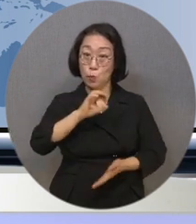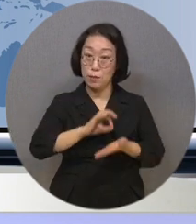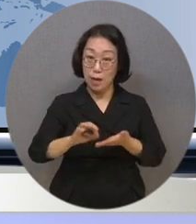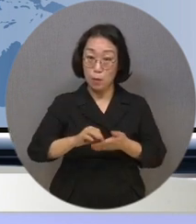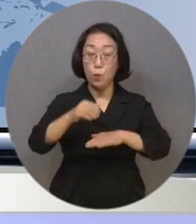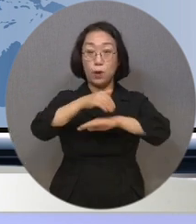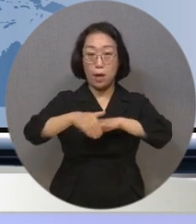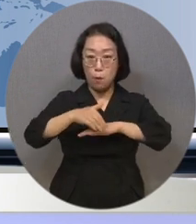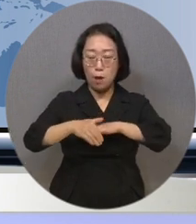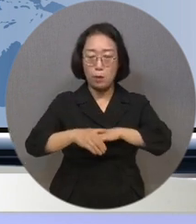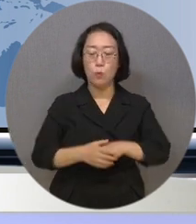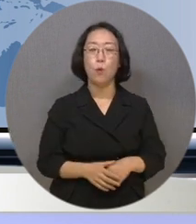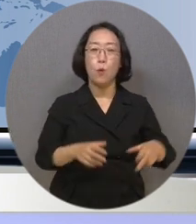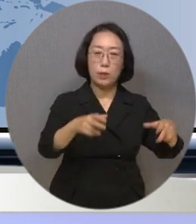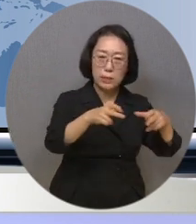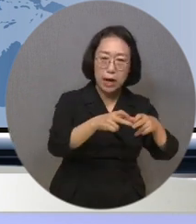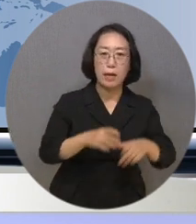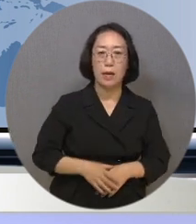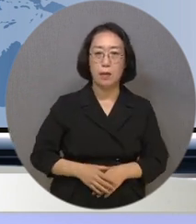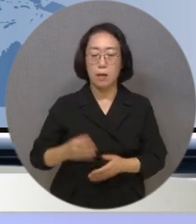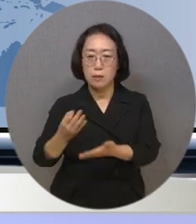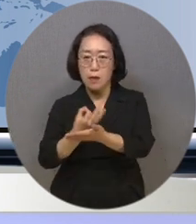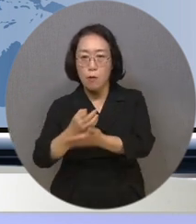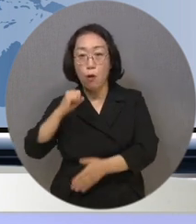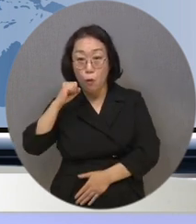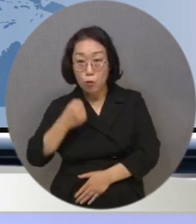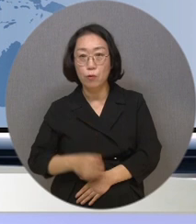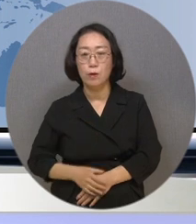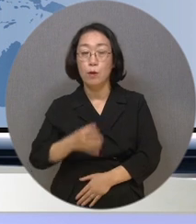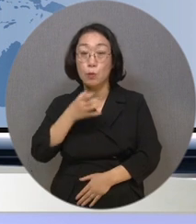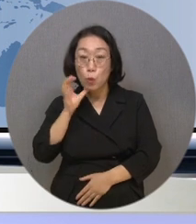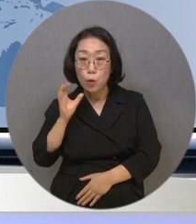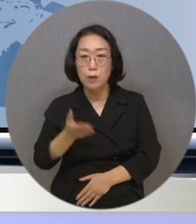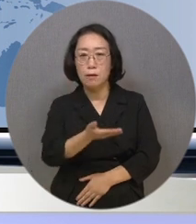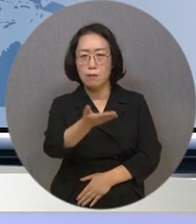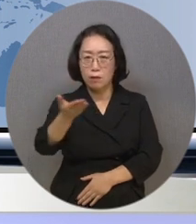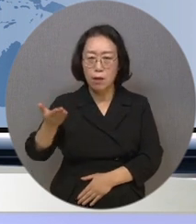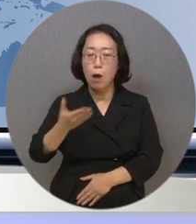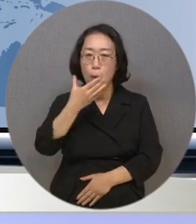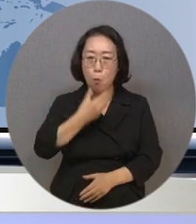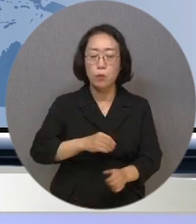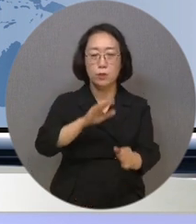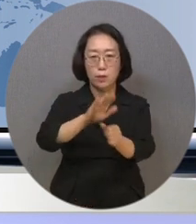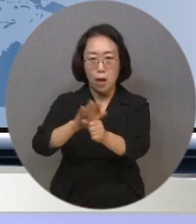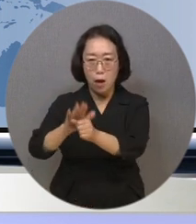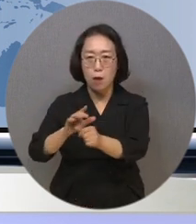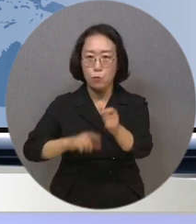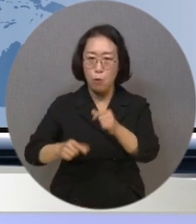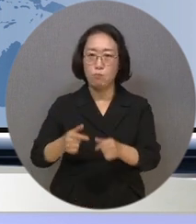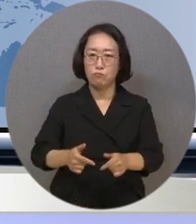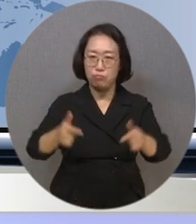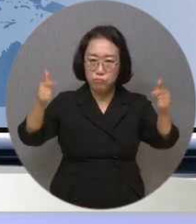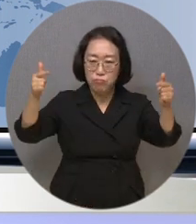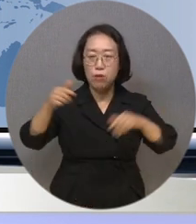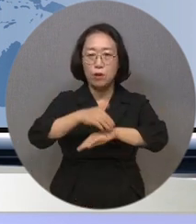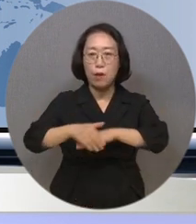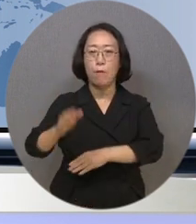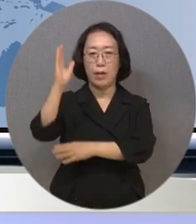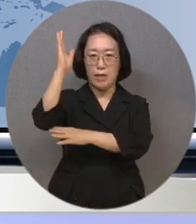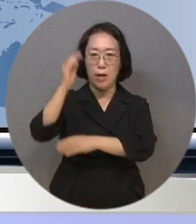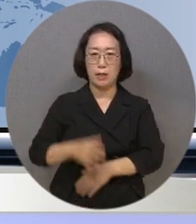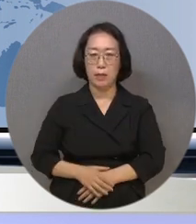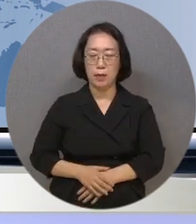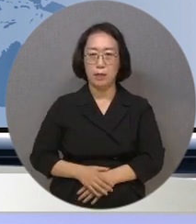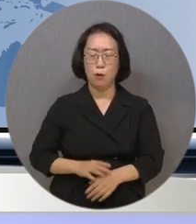장애인뿐만 아니라 저소득가구와 노인 등 사회적 약자에 대한 복지를 강화하겠다는 뜻을 밝혔습니다 앞으로